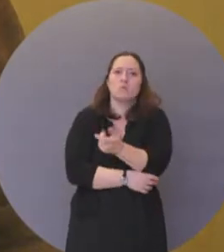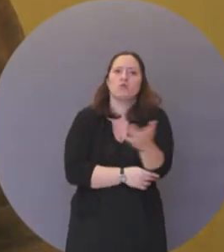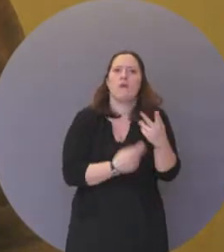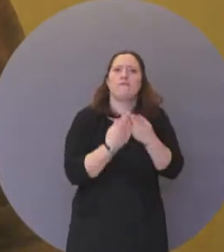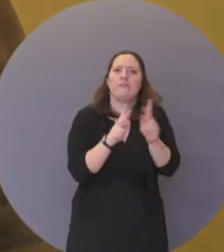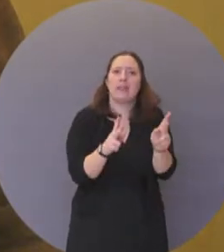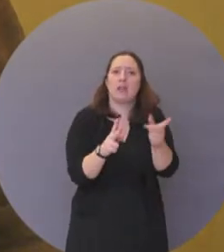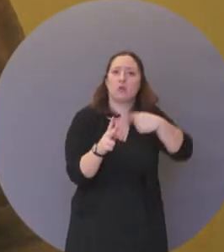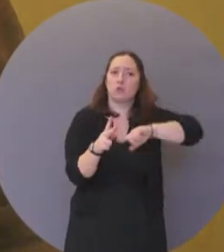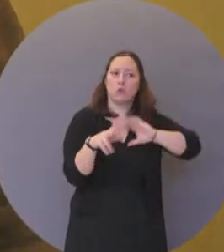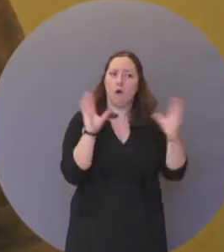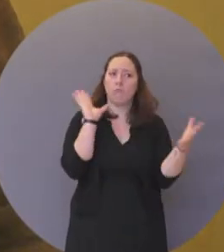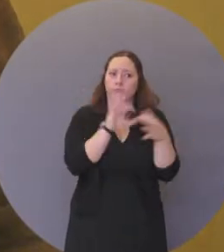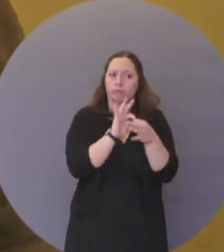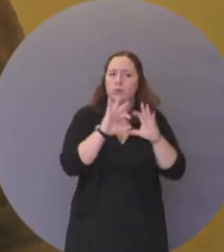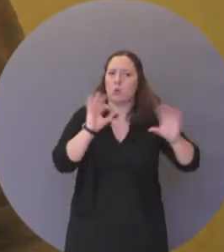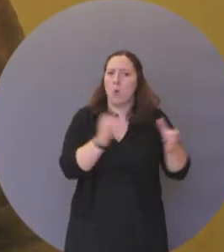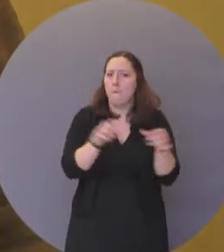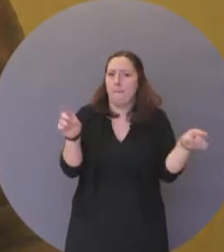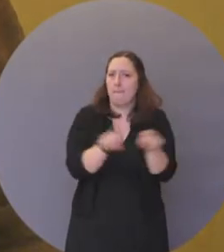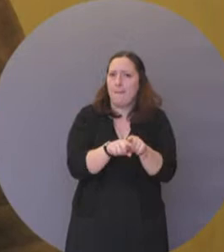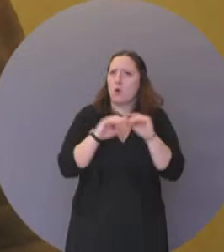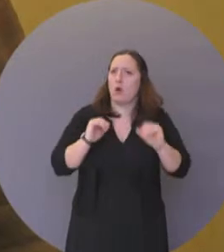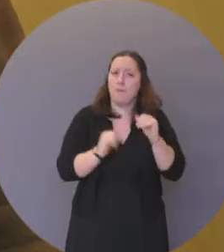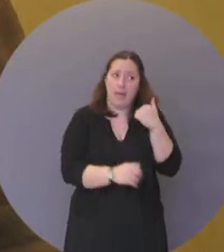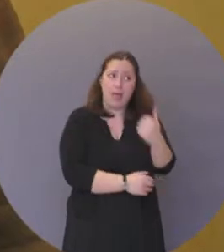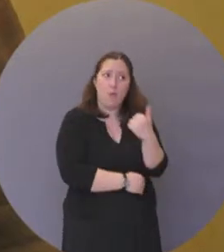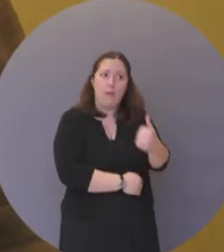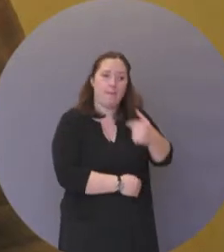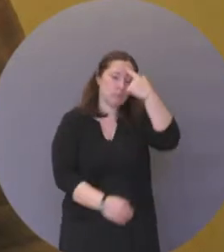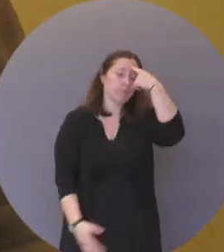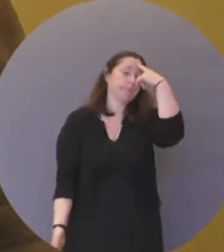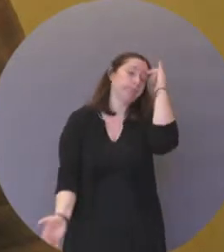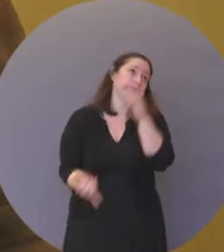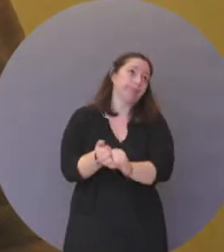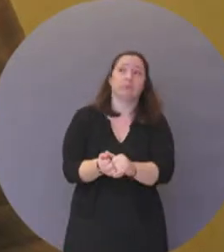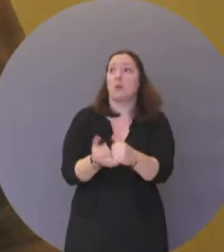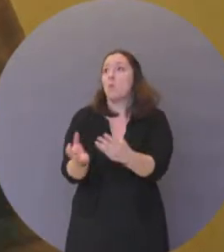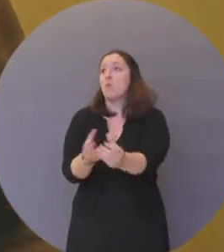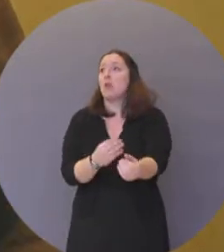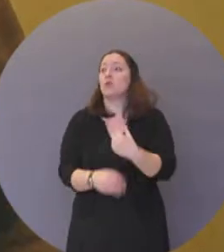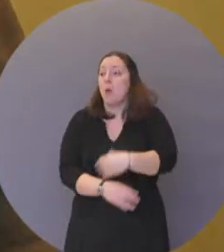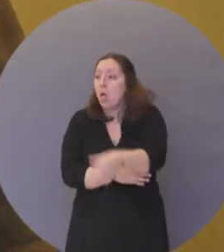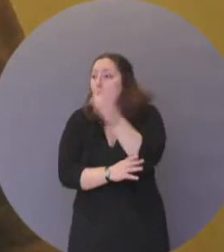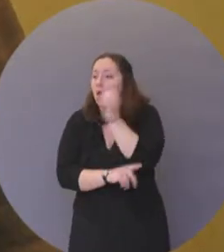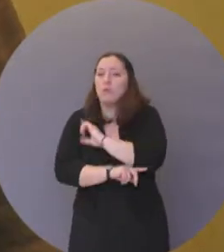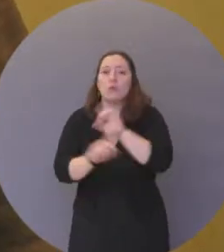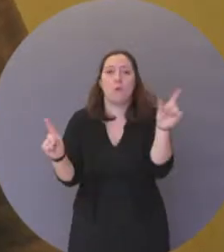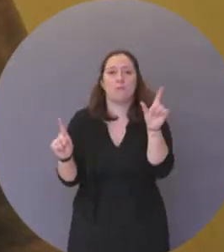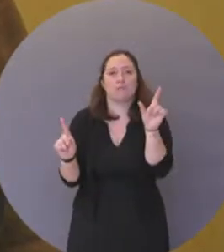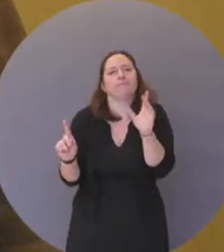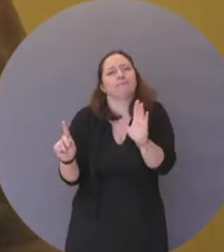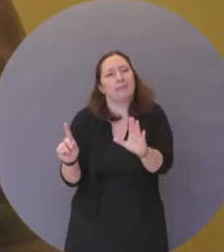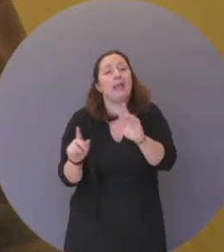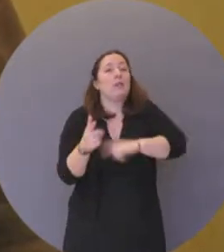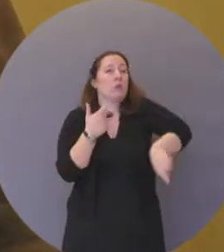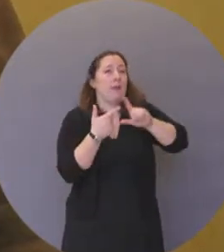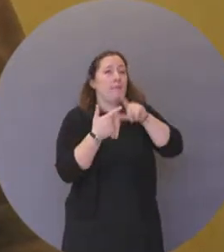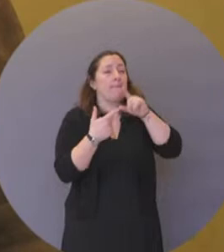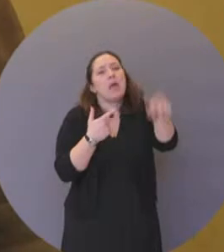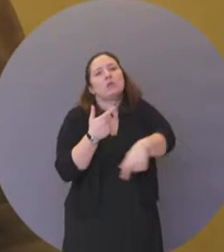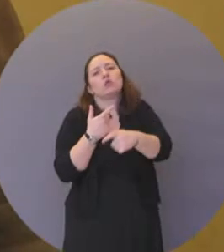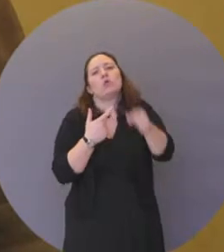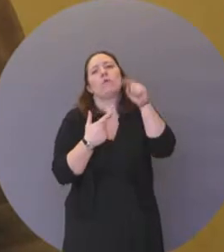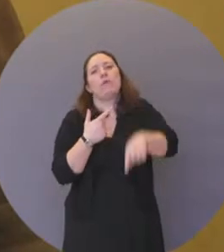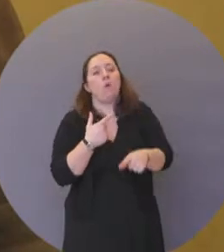lesquels nous sommes allés mais et bien évidemment qu'il faut travailler avec les locaux mais à condition toutefois parce que c'est quand même